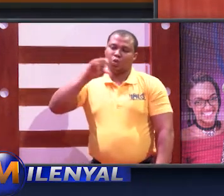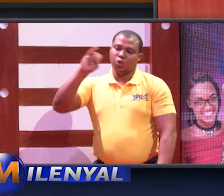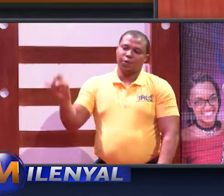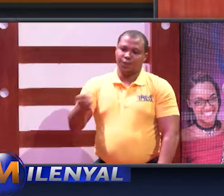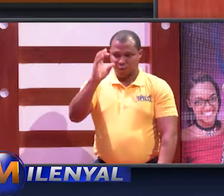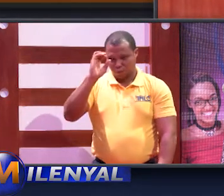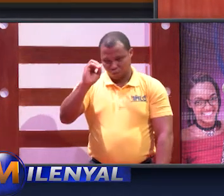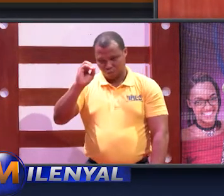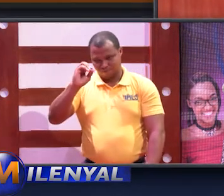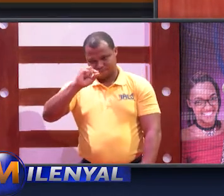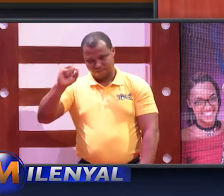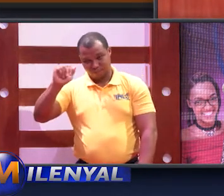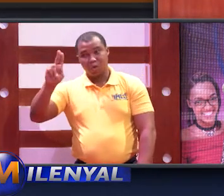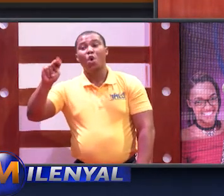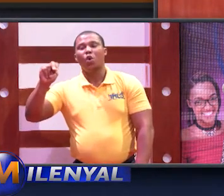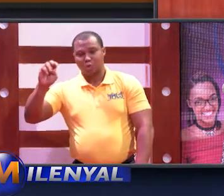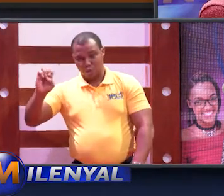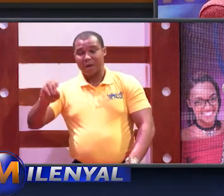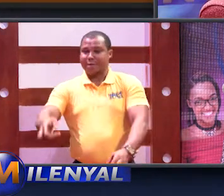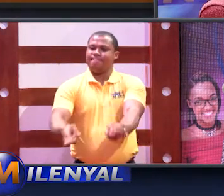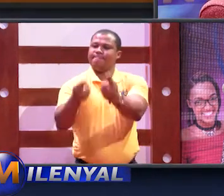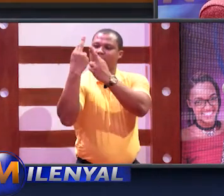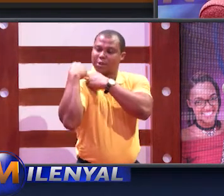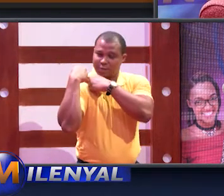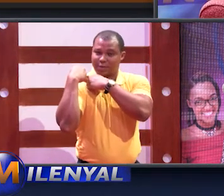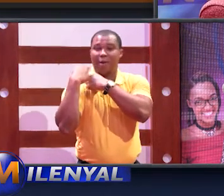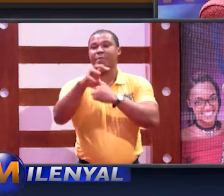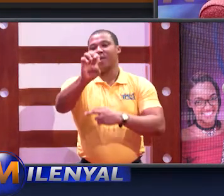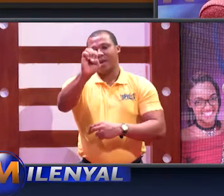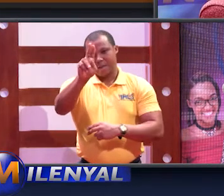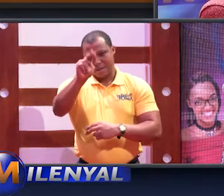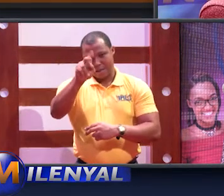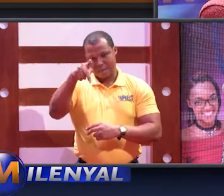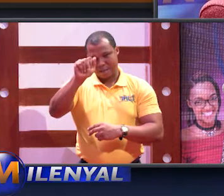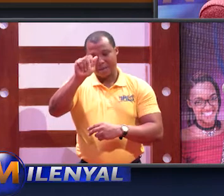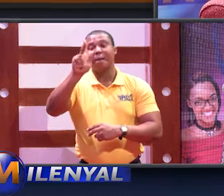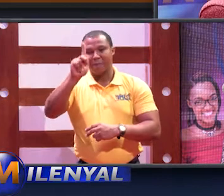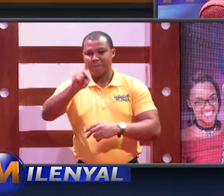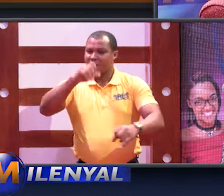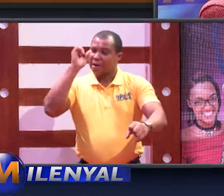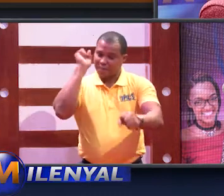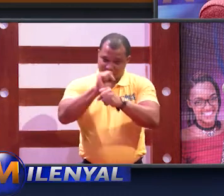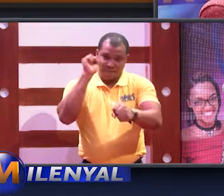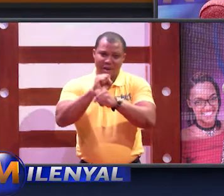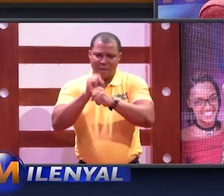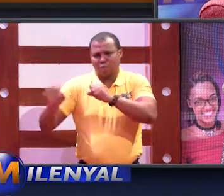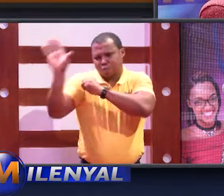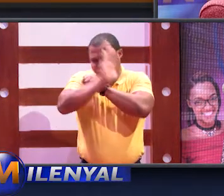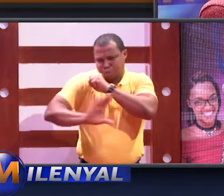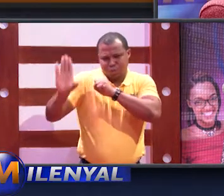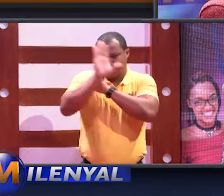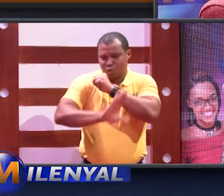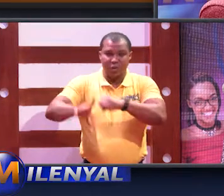de l'organisation Impact. Donc, qui vraiment fait Impact et qui a travaillé dans la question de protection de tout le